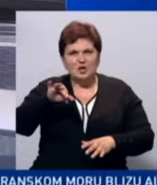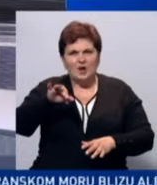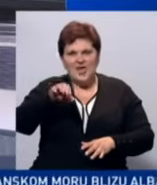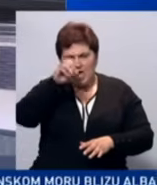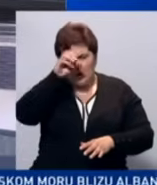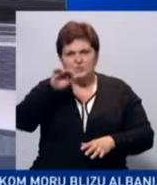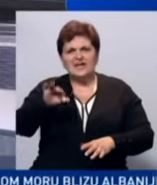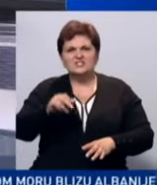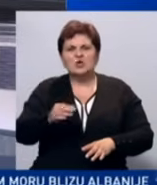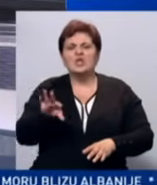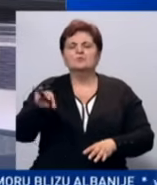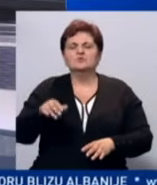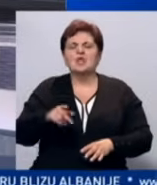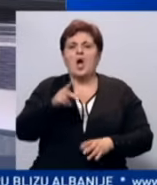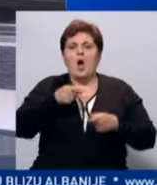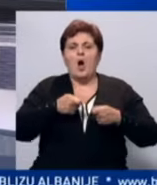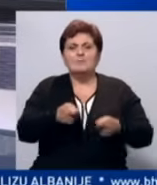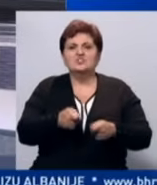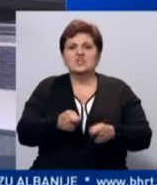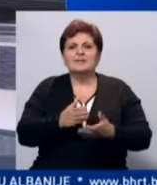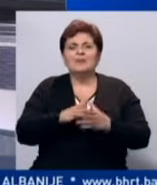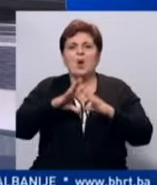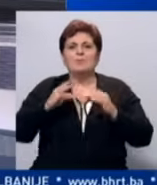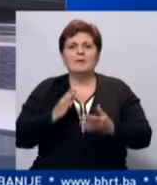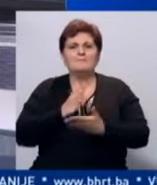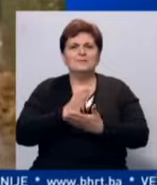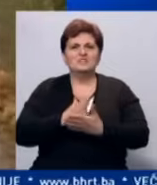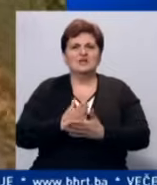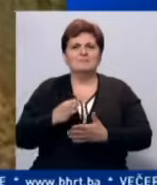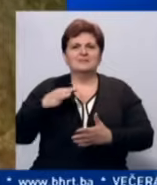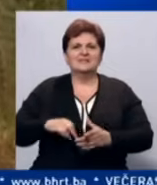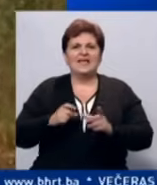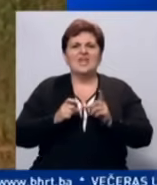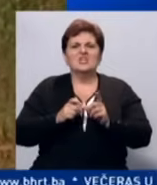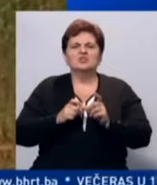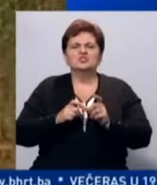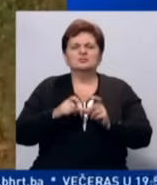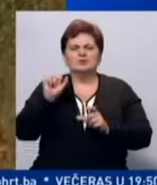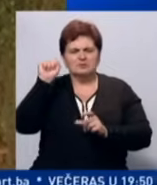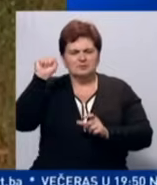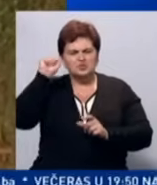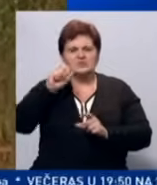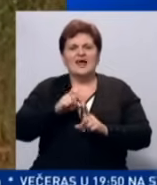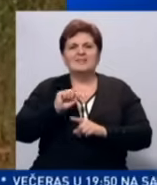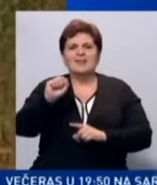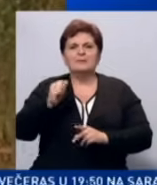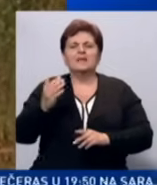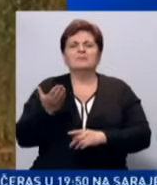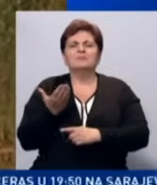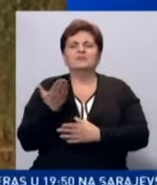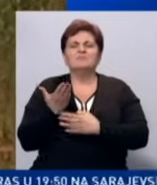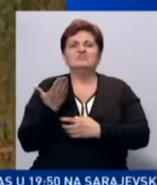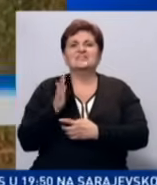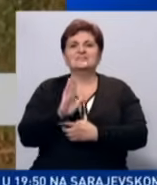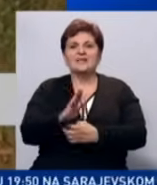soli Tuzla. Optužnicom su između ostalog bili obuhvaćeni bivši predsjednik socijaldemokrata Bosne i Hercegovine i bivši zastupnik u